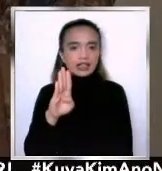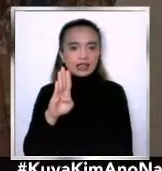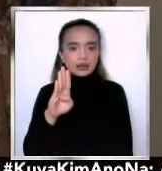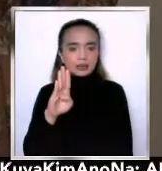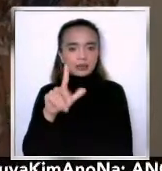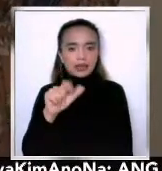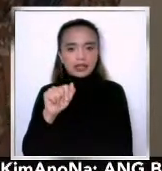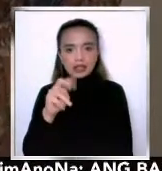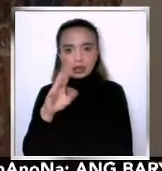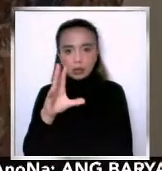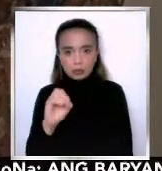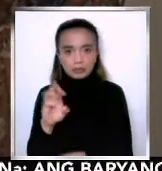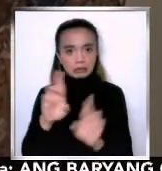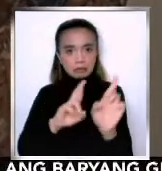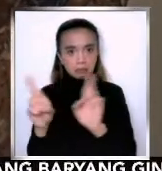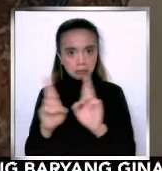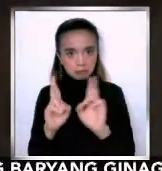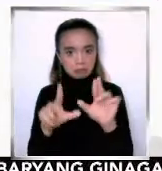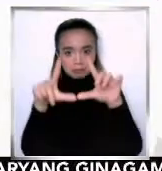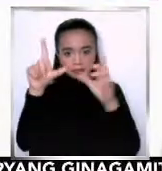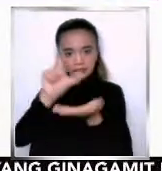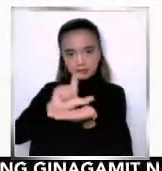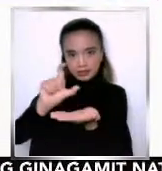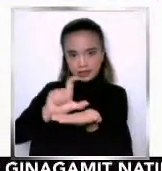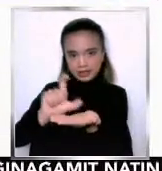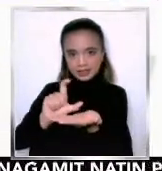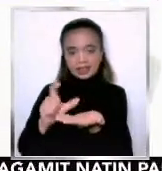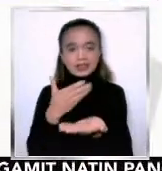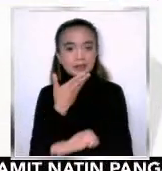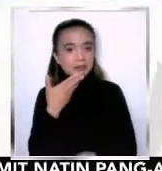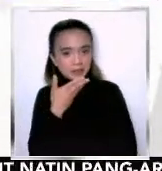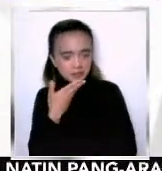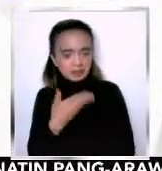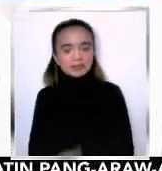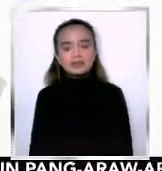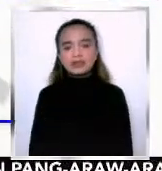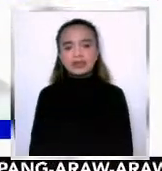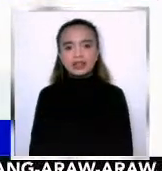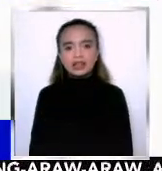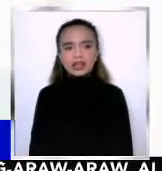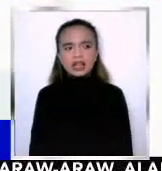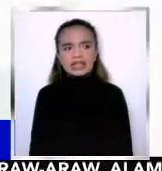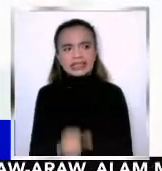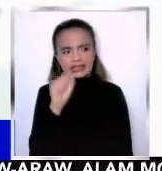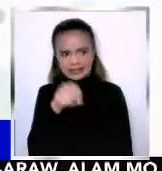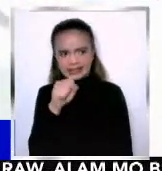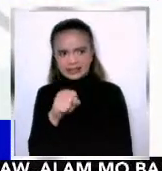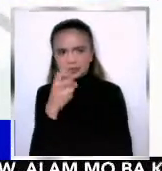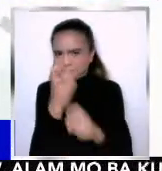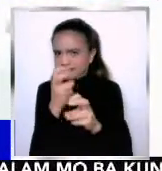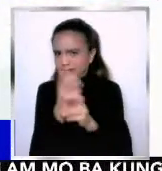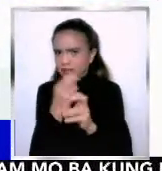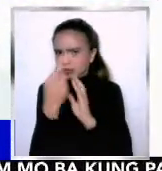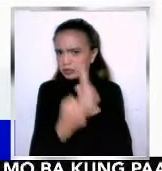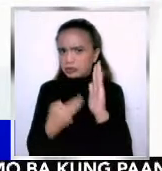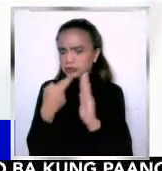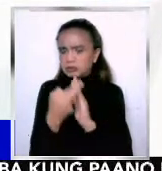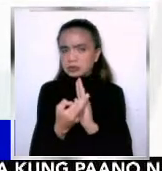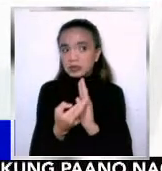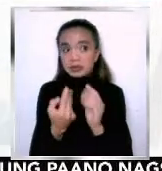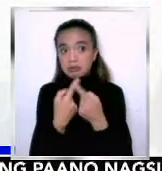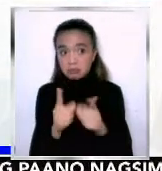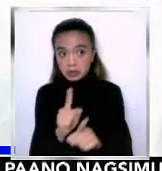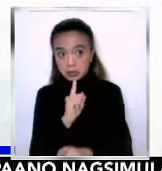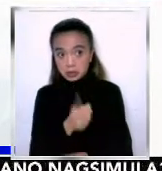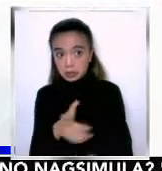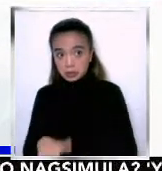kanilang pictorial na magpa-sweet. Mabigat na yung ginagawa mo sa role mo. Maganda naman na, you know, sa totoong buhay,